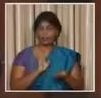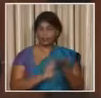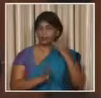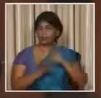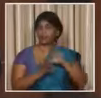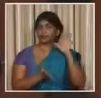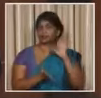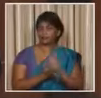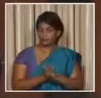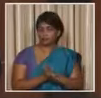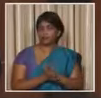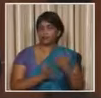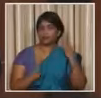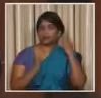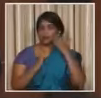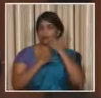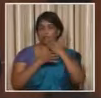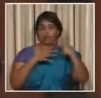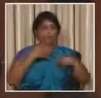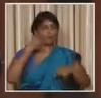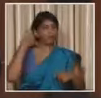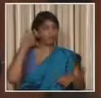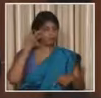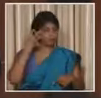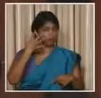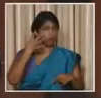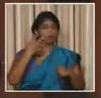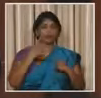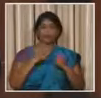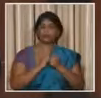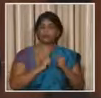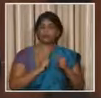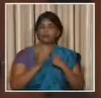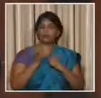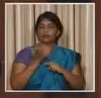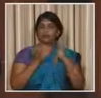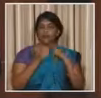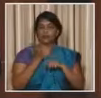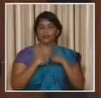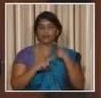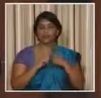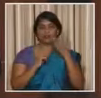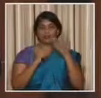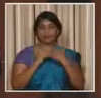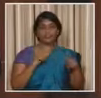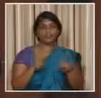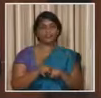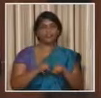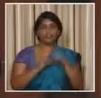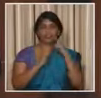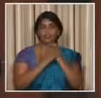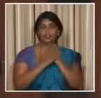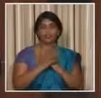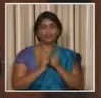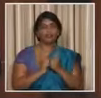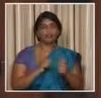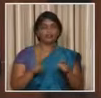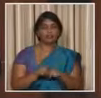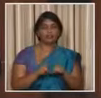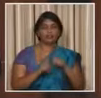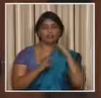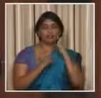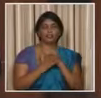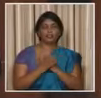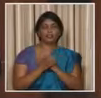தேவாலுவல மங்க தண்ணி காண்ட ஹத்தரகிம்ம காண்ட ஹத்தரகிம்ம படு உத்தமனேட சாபேக்ஷவ வெடி வெண்ணே உத்தமனேட